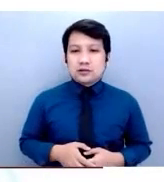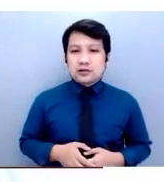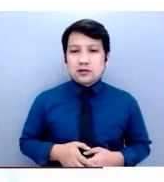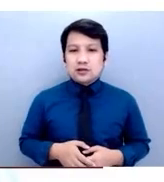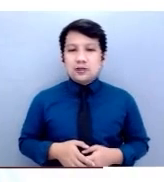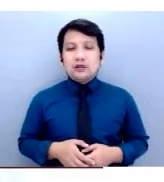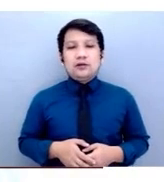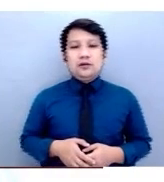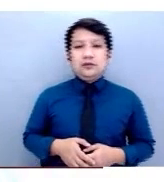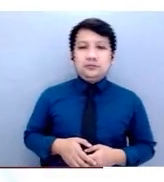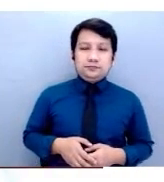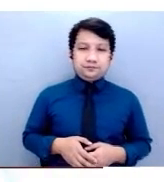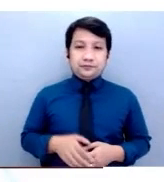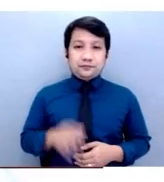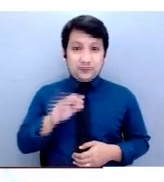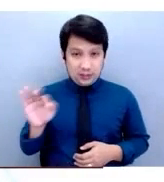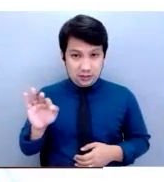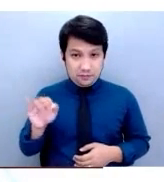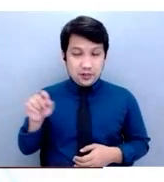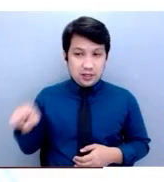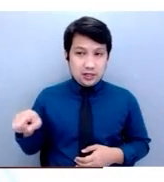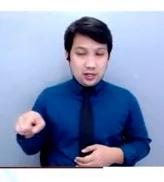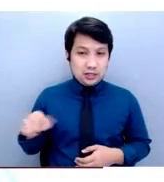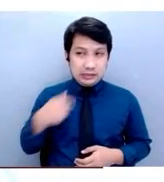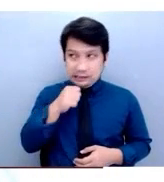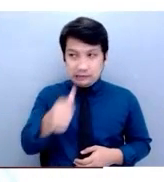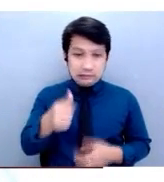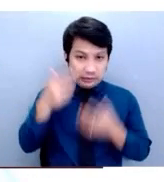sila nakapag-desisyon ng